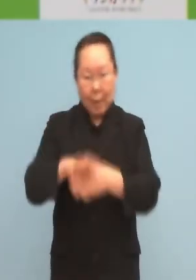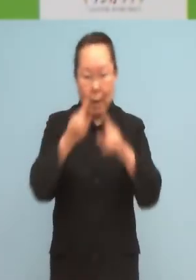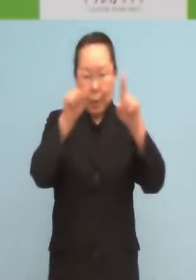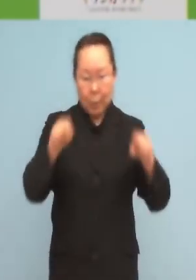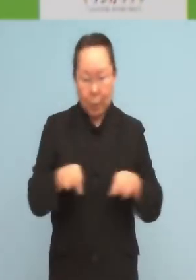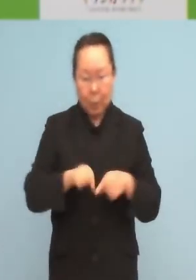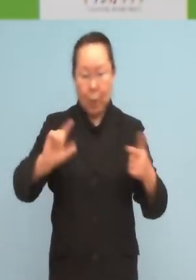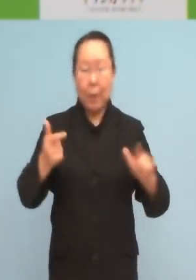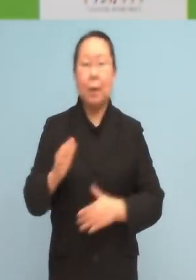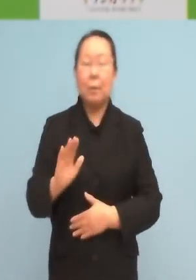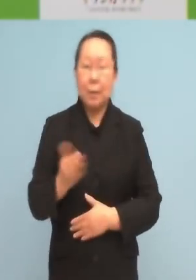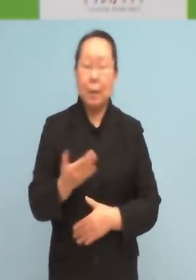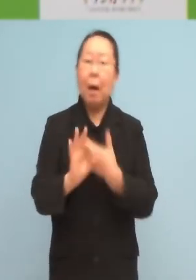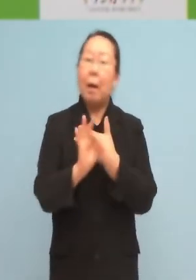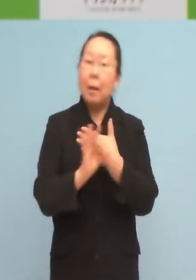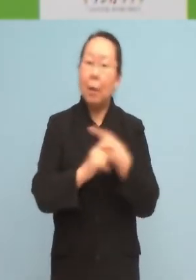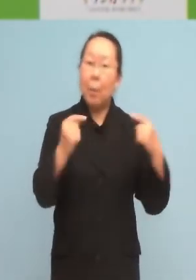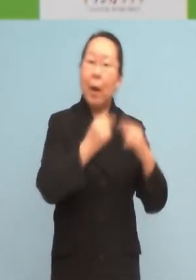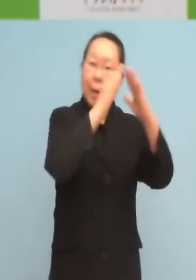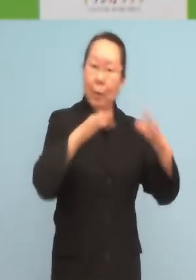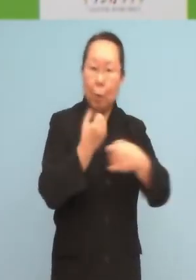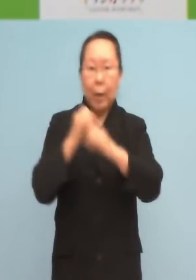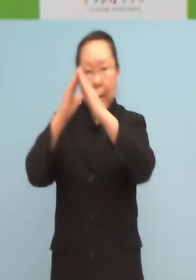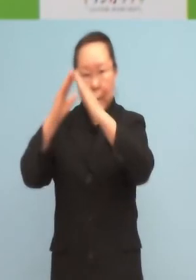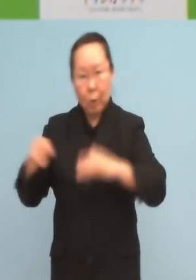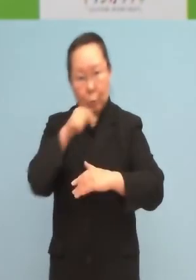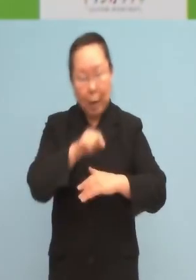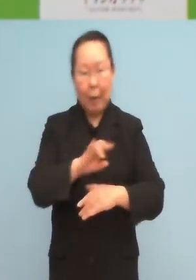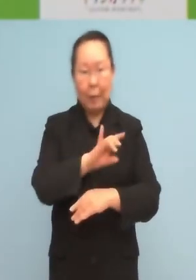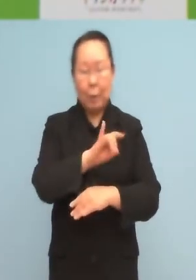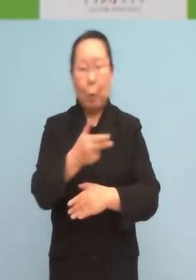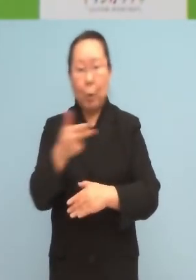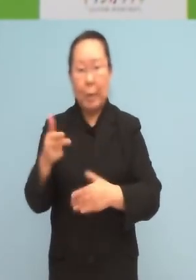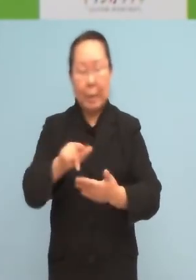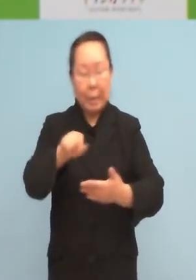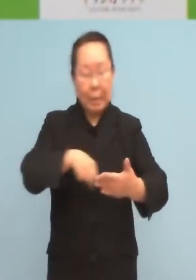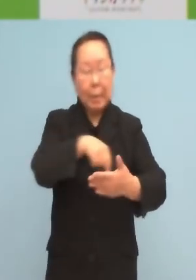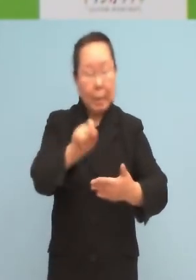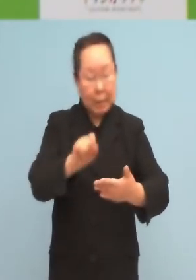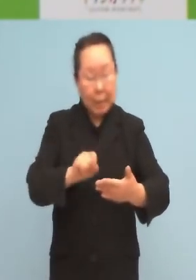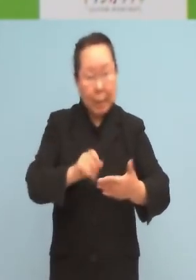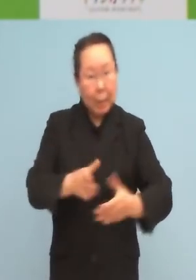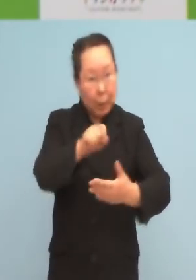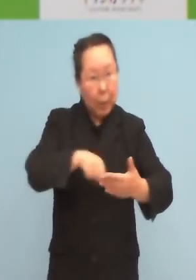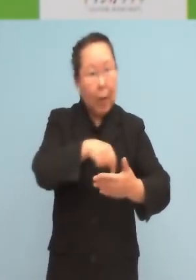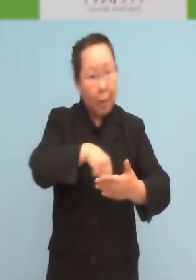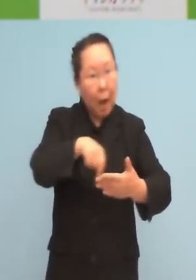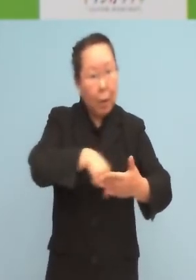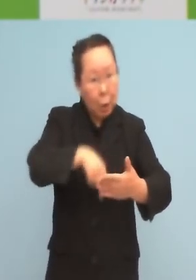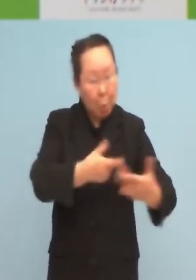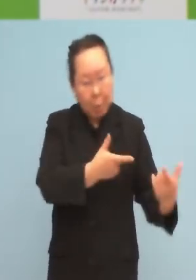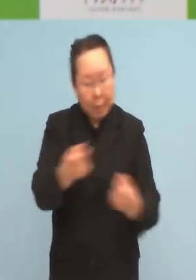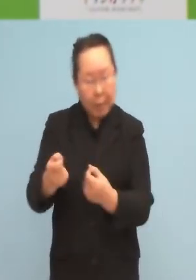が、例えば検討会研究会の議事概要みたいのがね、しっかり作られてなかったっていうこと